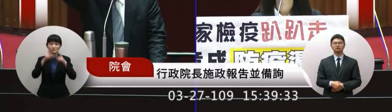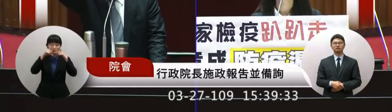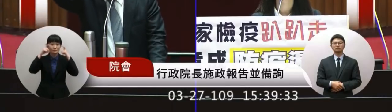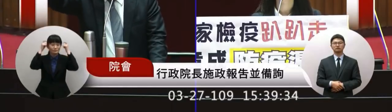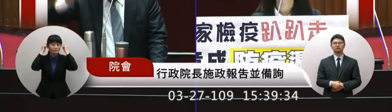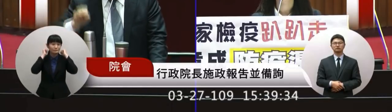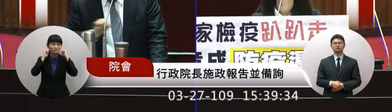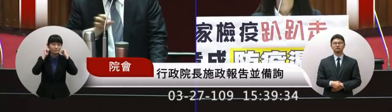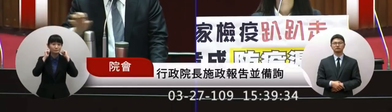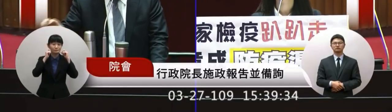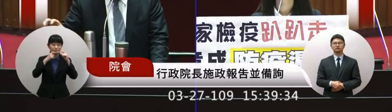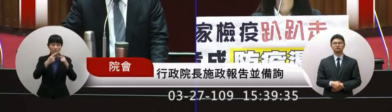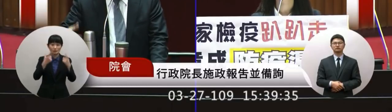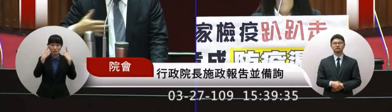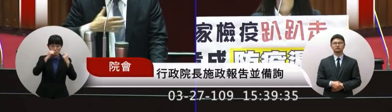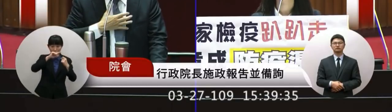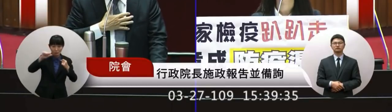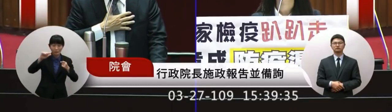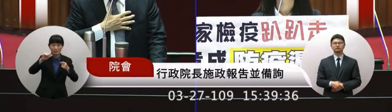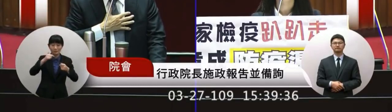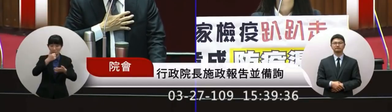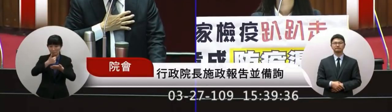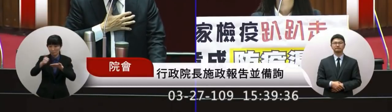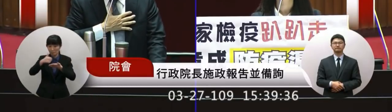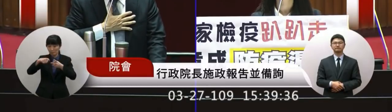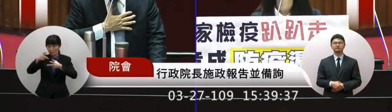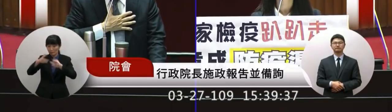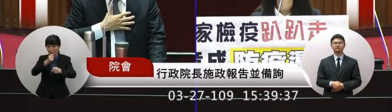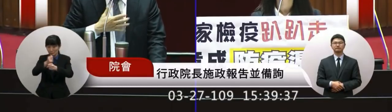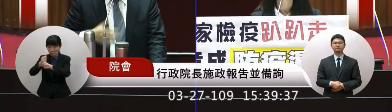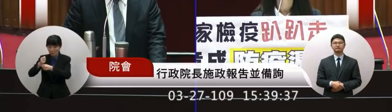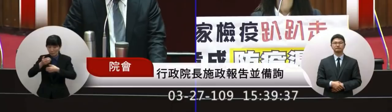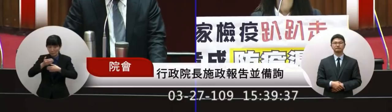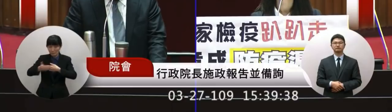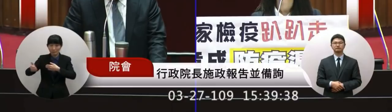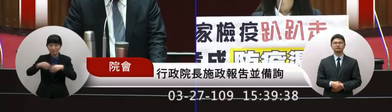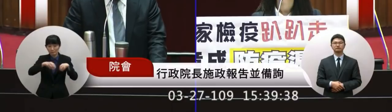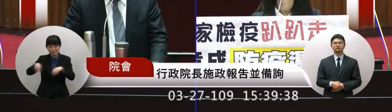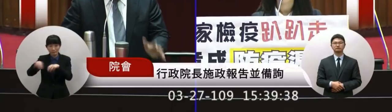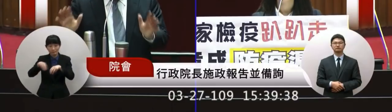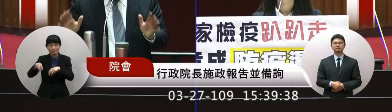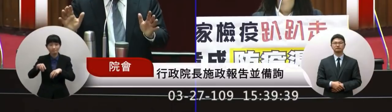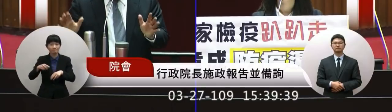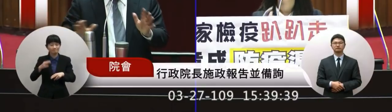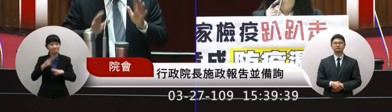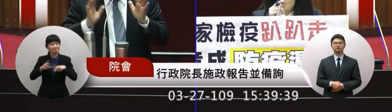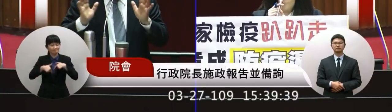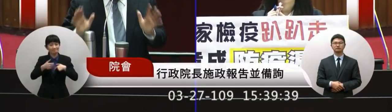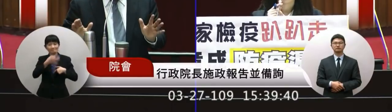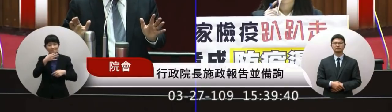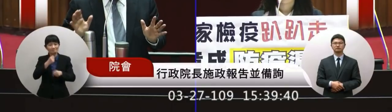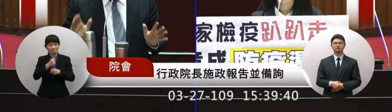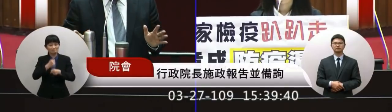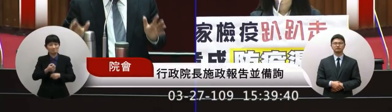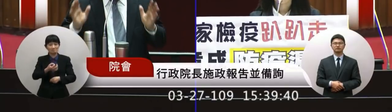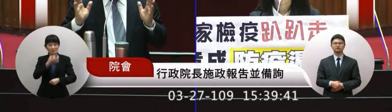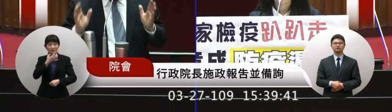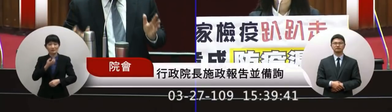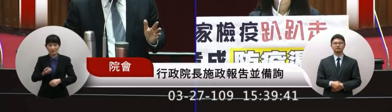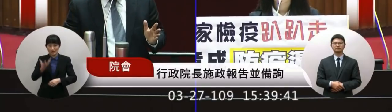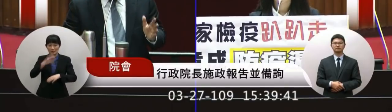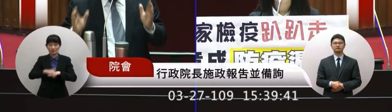罩包括原料包生产，现在我们都有自信的，但有台湾有很多